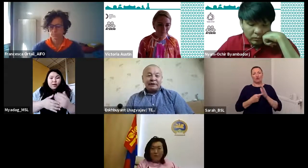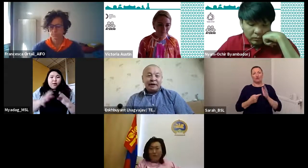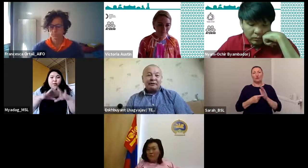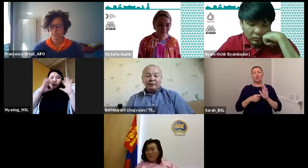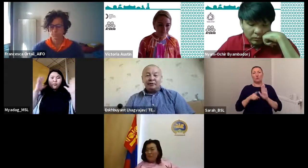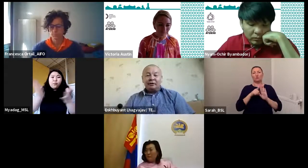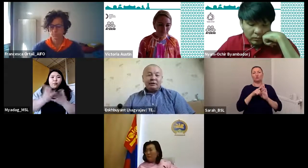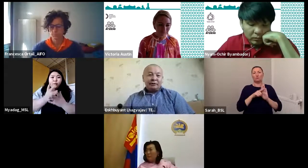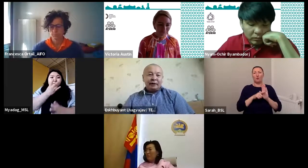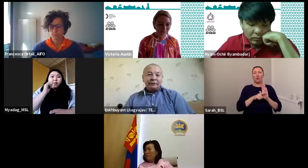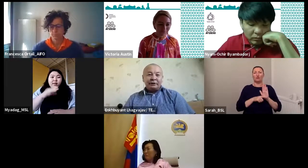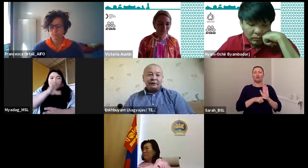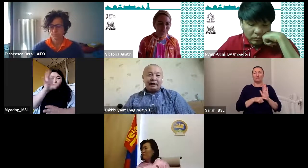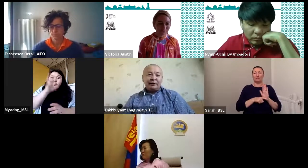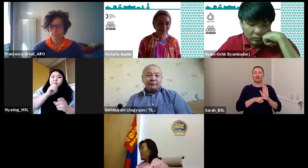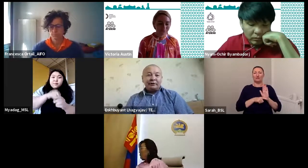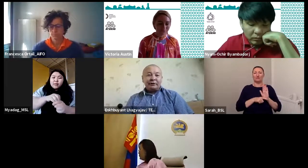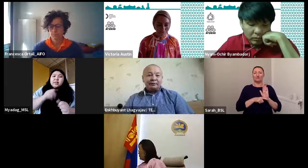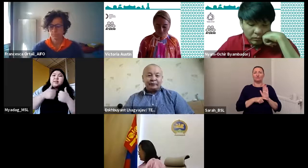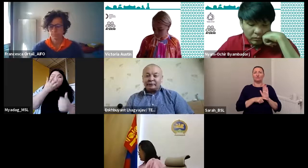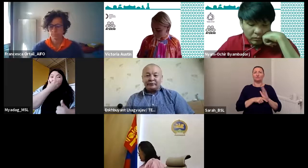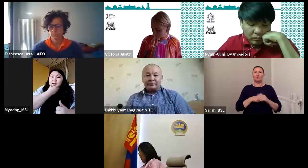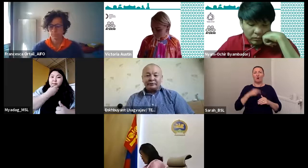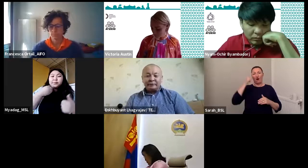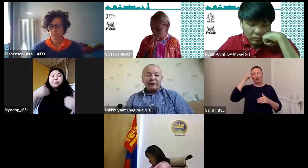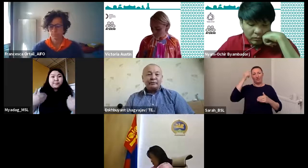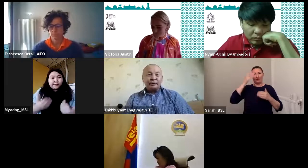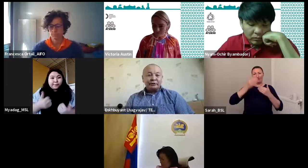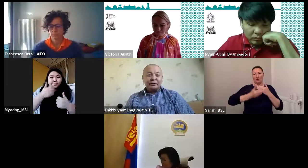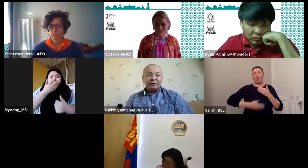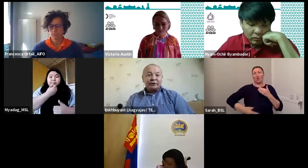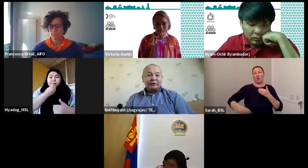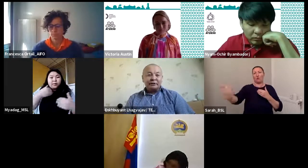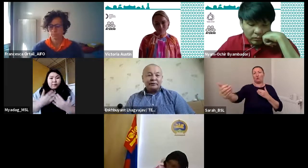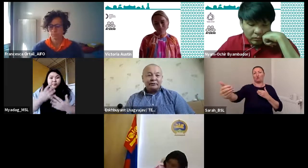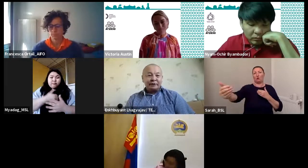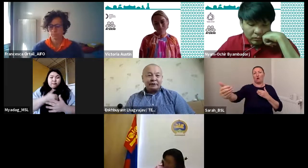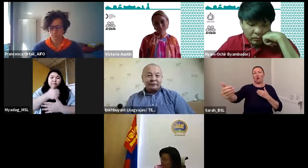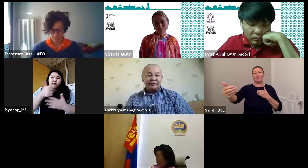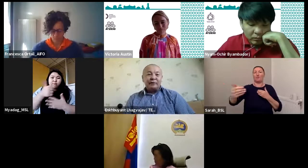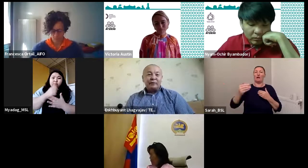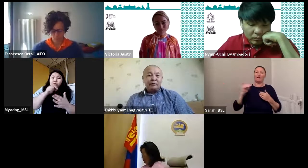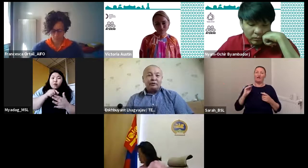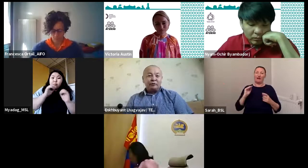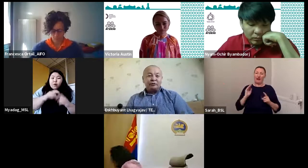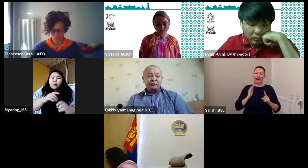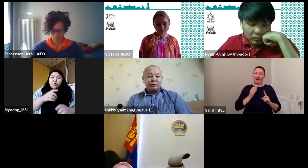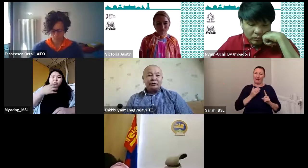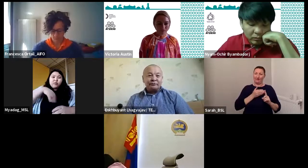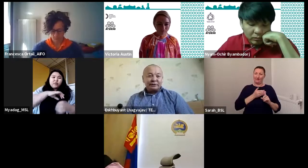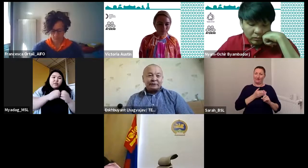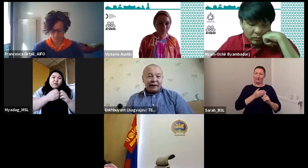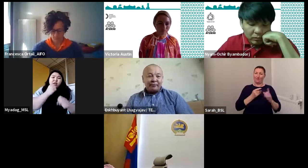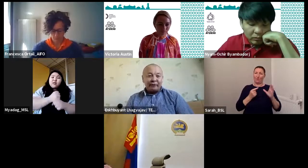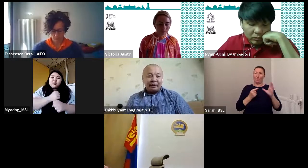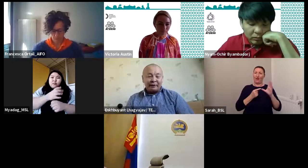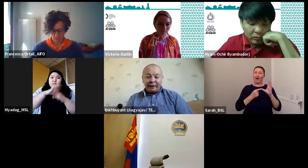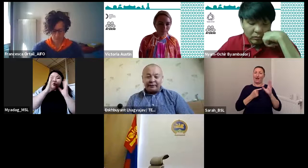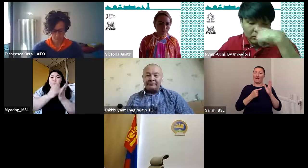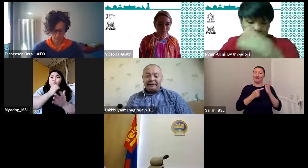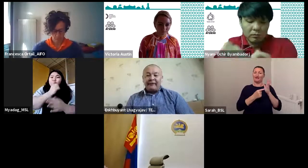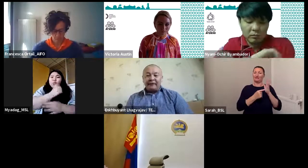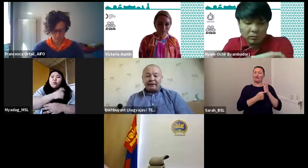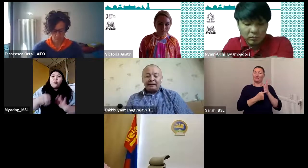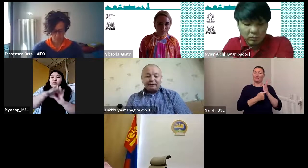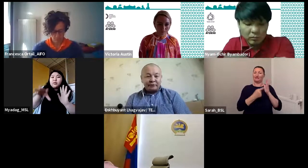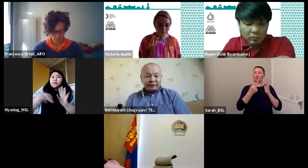хамарсан сайн одоо сайхан амьдралыг бий болгоход бол бидний энэ хийсэн үйл ажил бол бүх хүмүүст хүртээмжтэй сайн байх байхаа